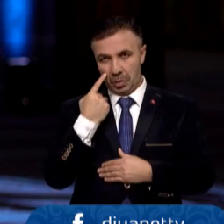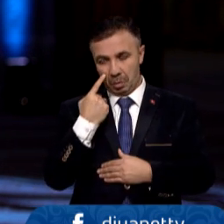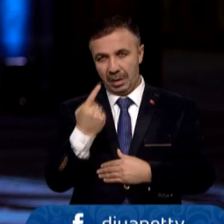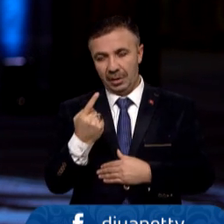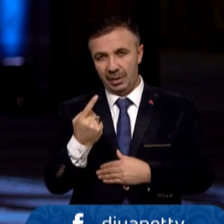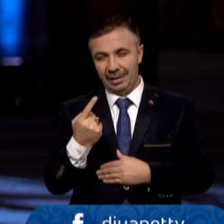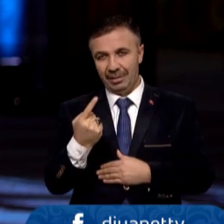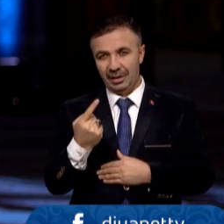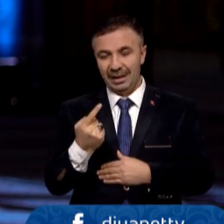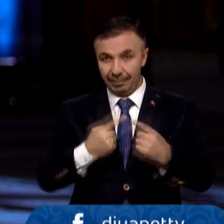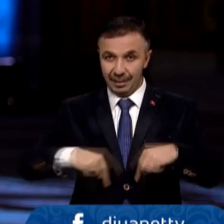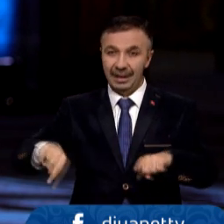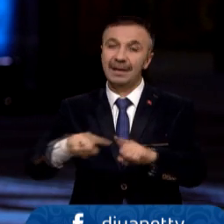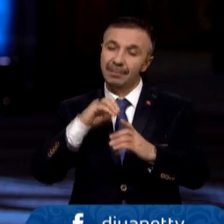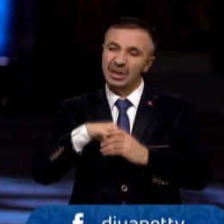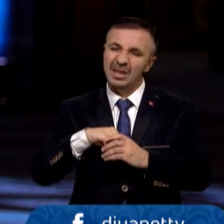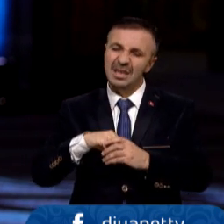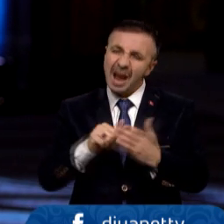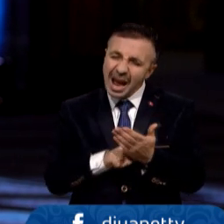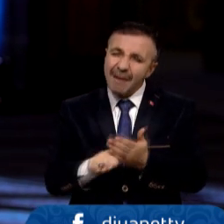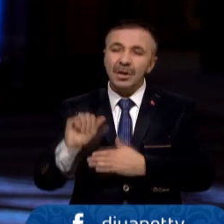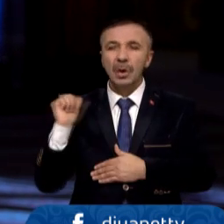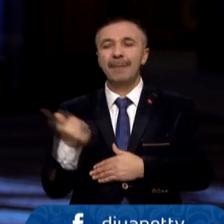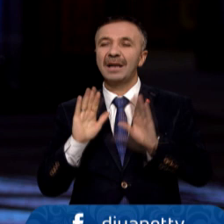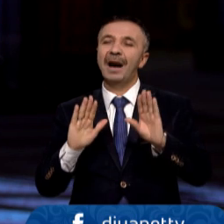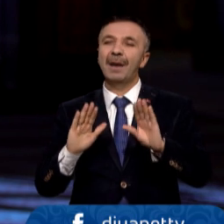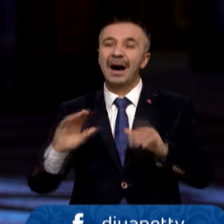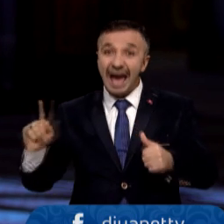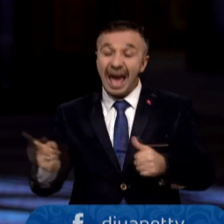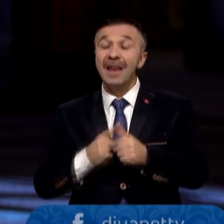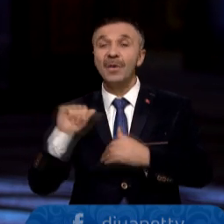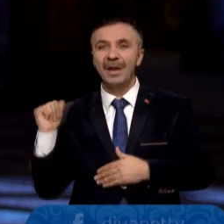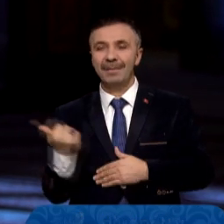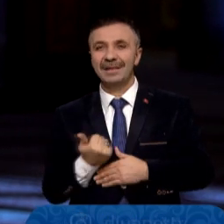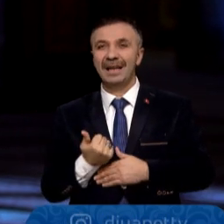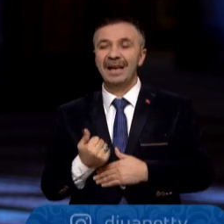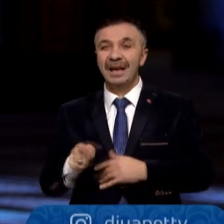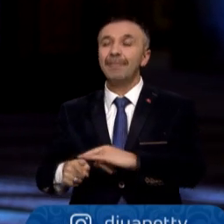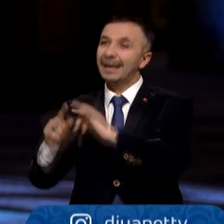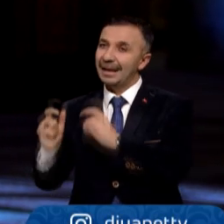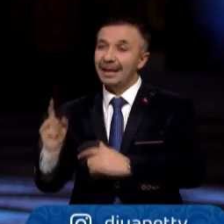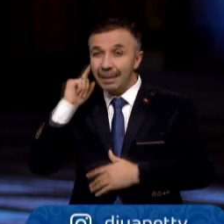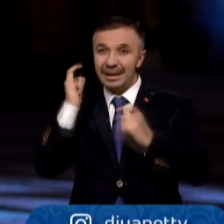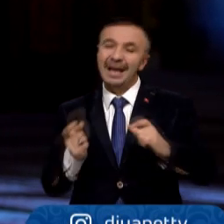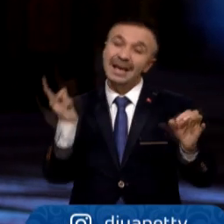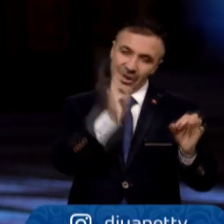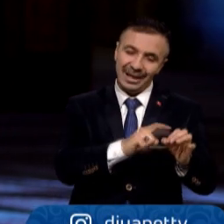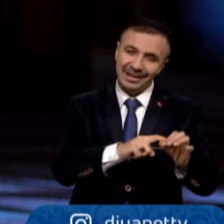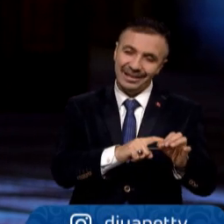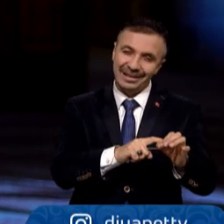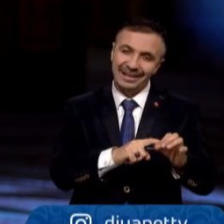göre bu bizim için hepsi önemlidir ama en önemlisi de hicrettir